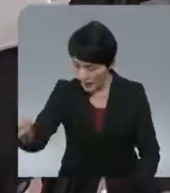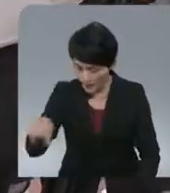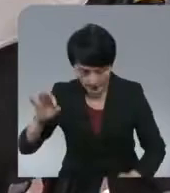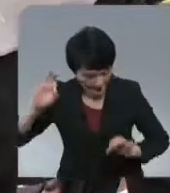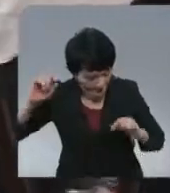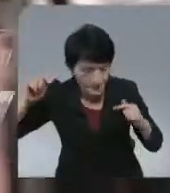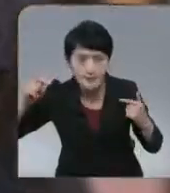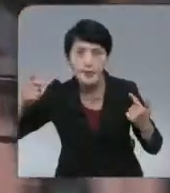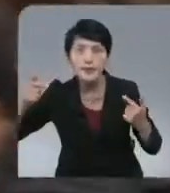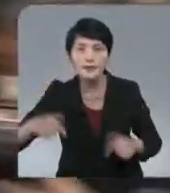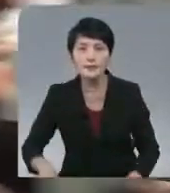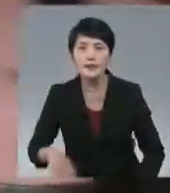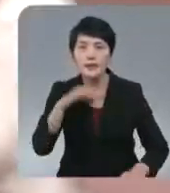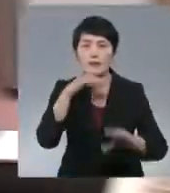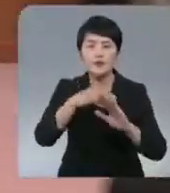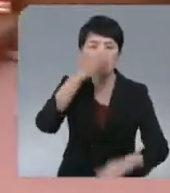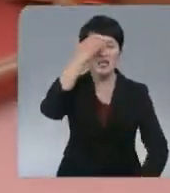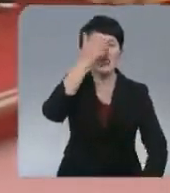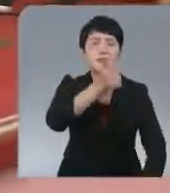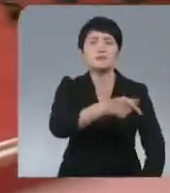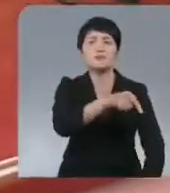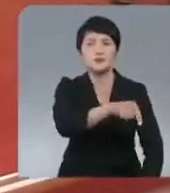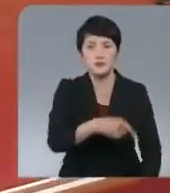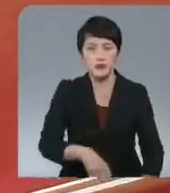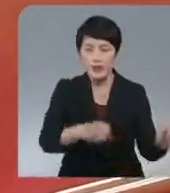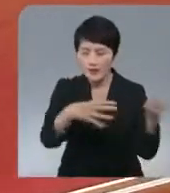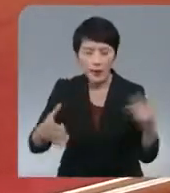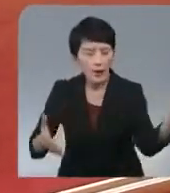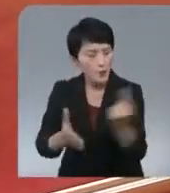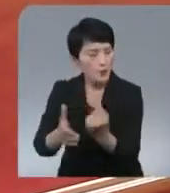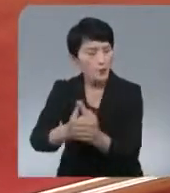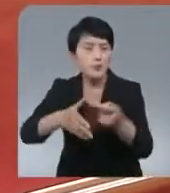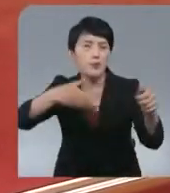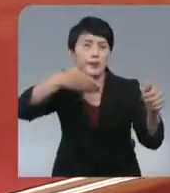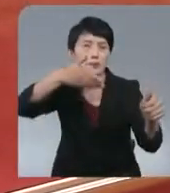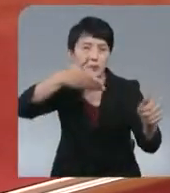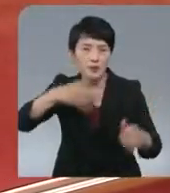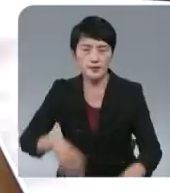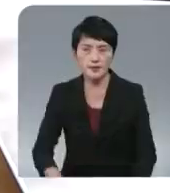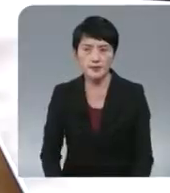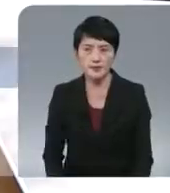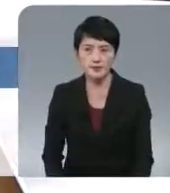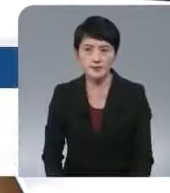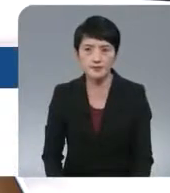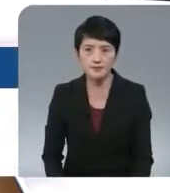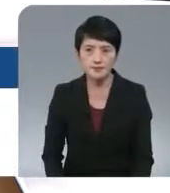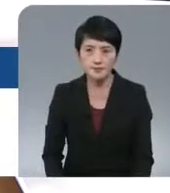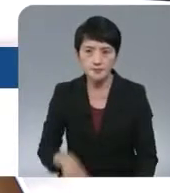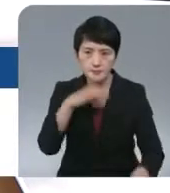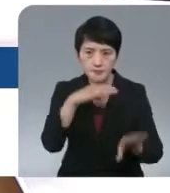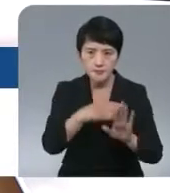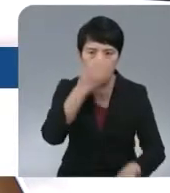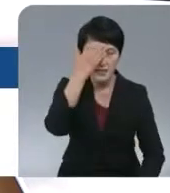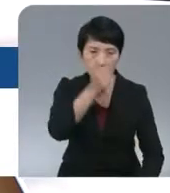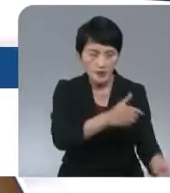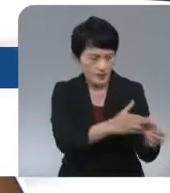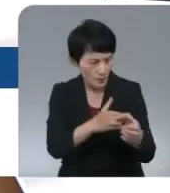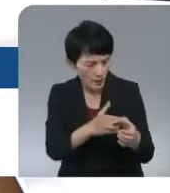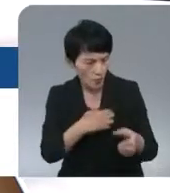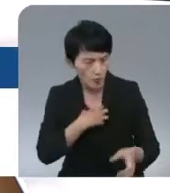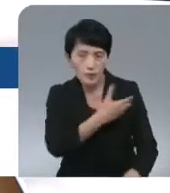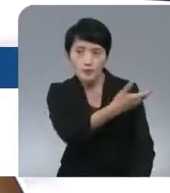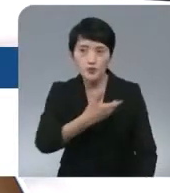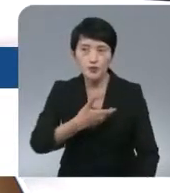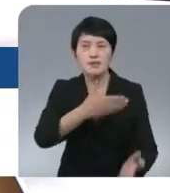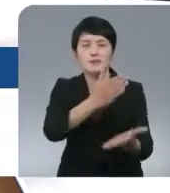Triều Tiên thử nghiệm hạt nhân bên cạnh đó thứ trưởng ngoại giao mỹ bày tỏ Hi vọng Chủ tịch Ủy ban của Vũ Bình Bắc kim tân linh chấp nhận đối thoại thời kỳ hành